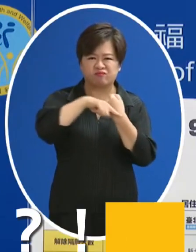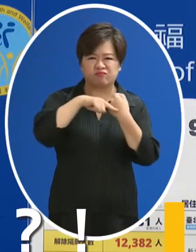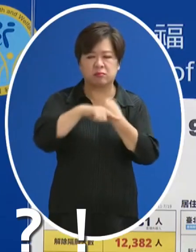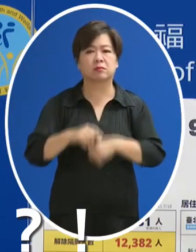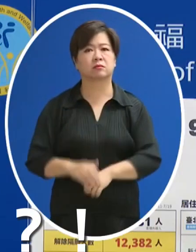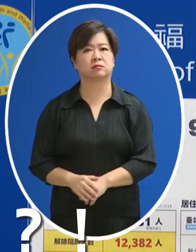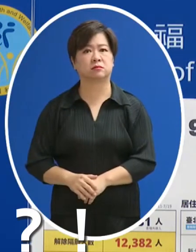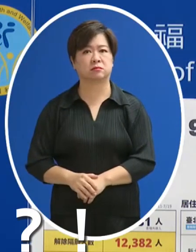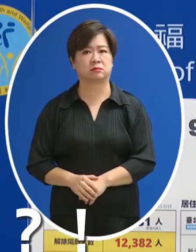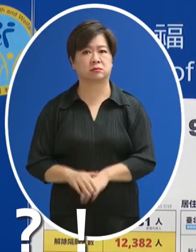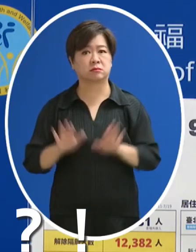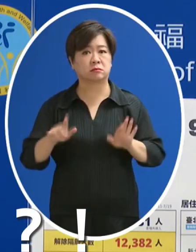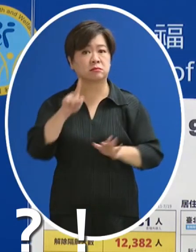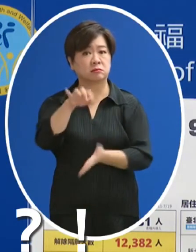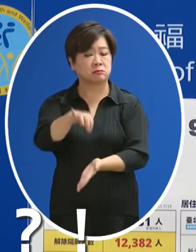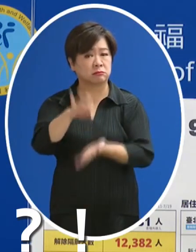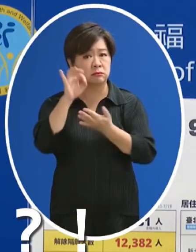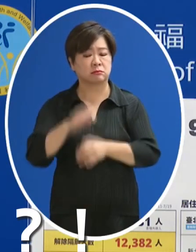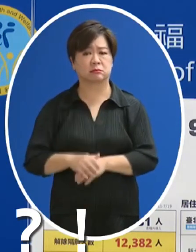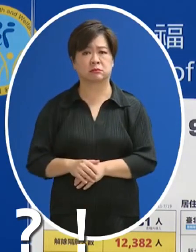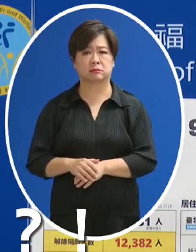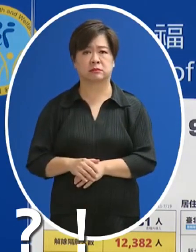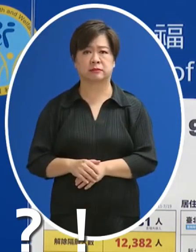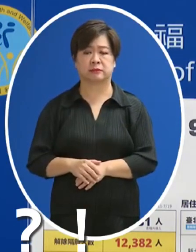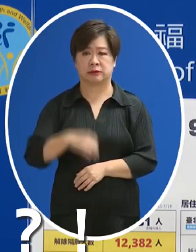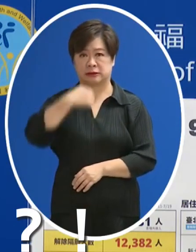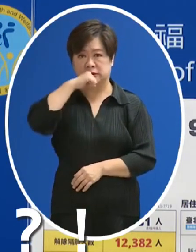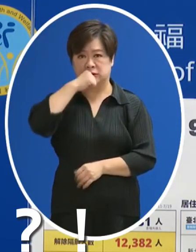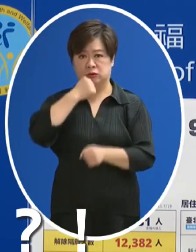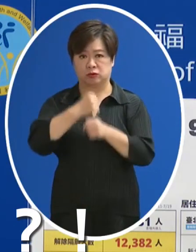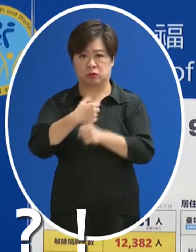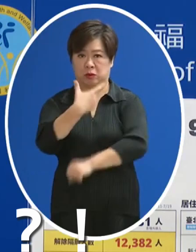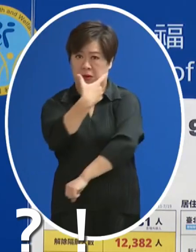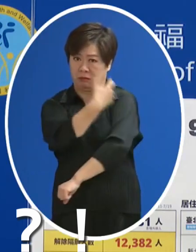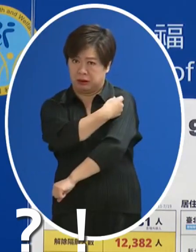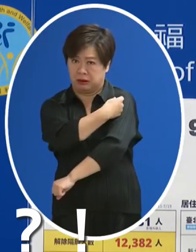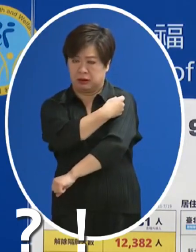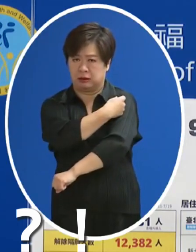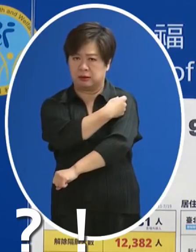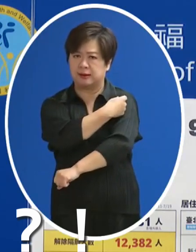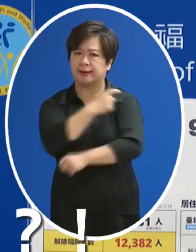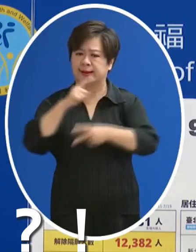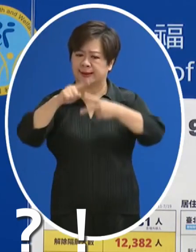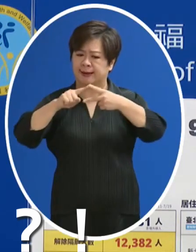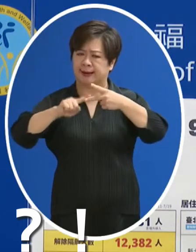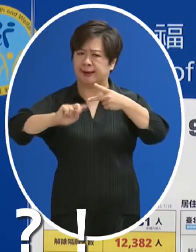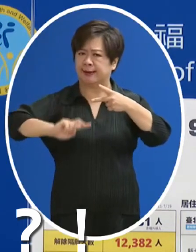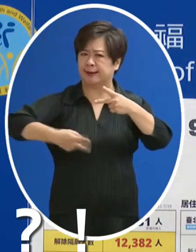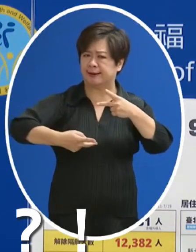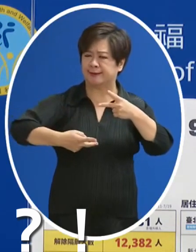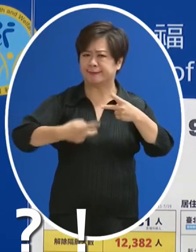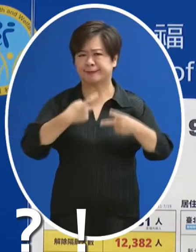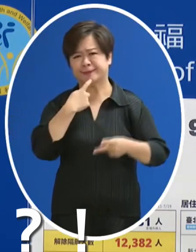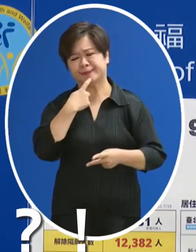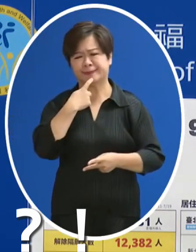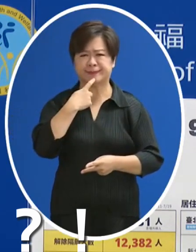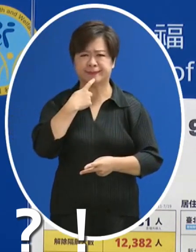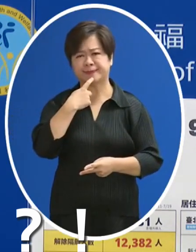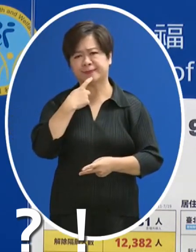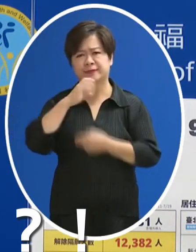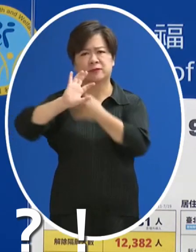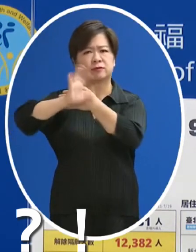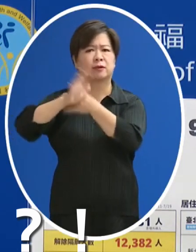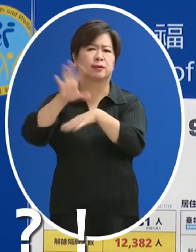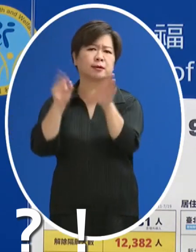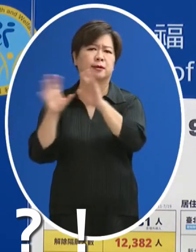那现在你提到这个又有牵涉到国产疫苗是不是可以跟其他厂牌混打，这当然也是没有国